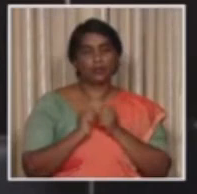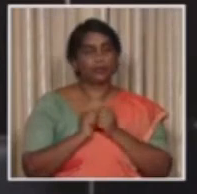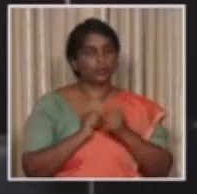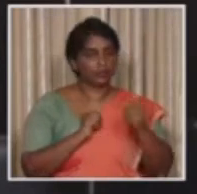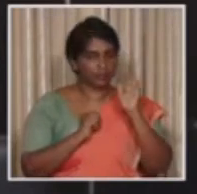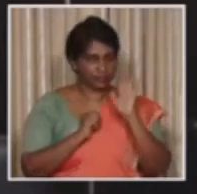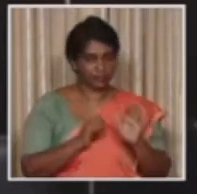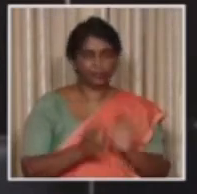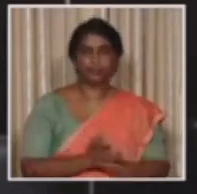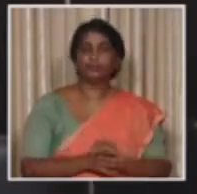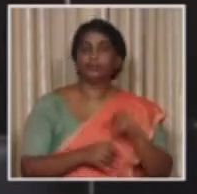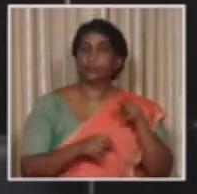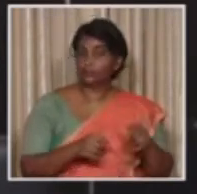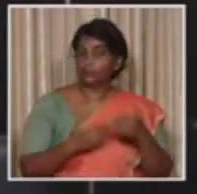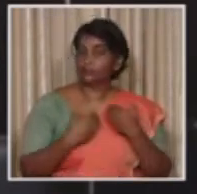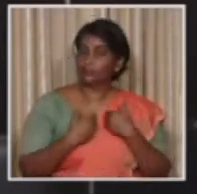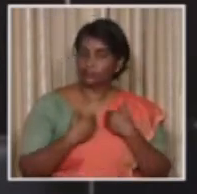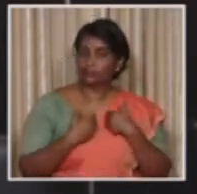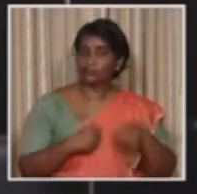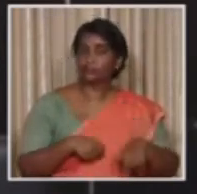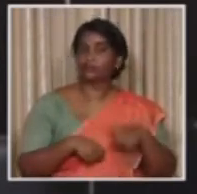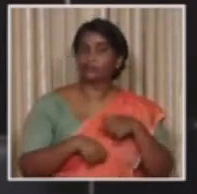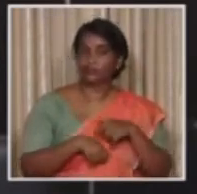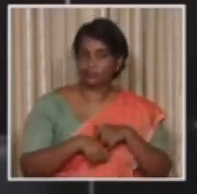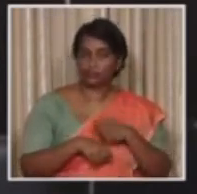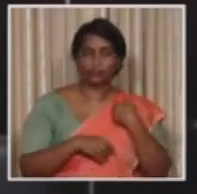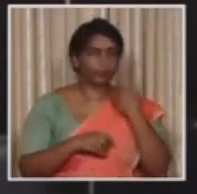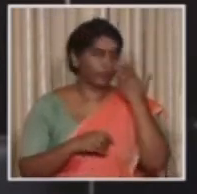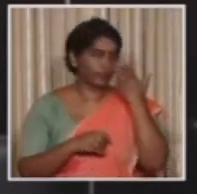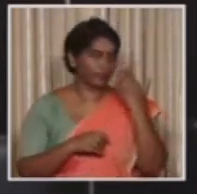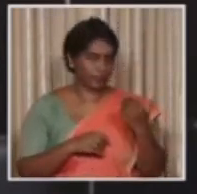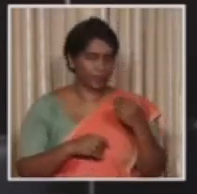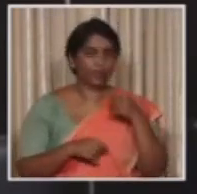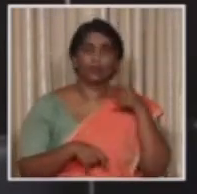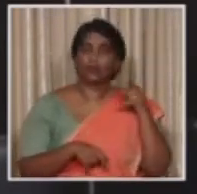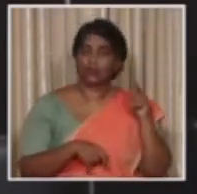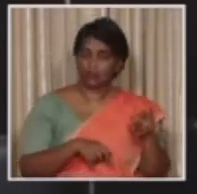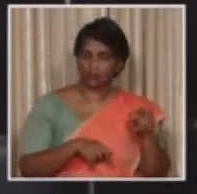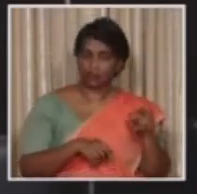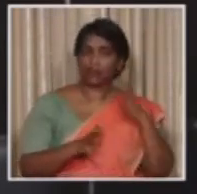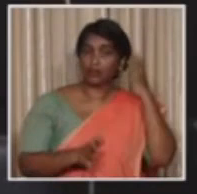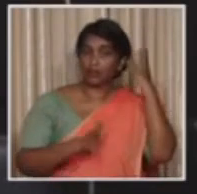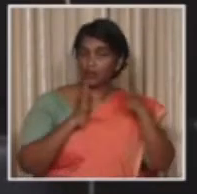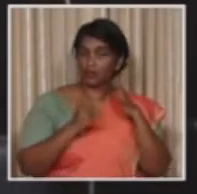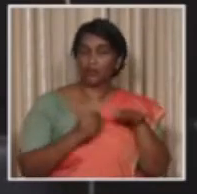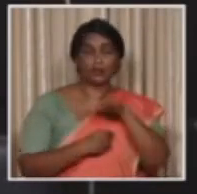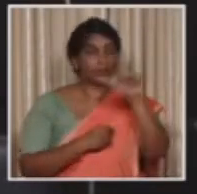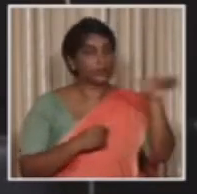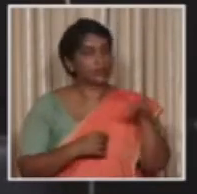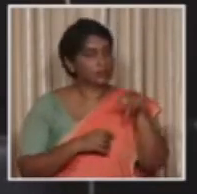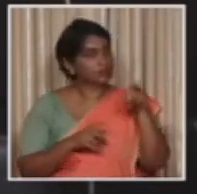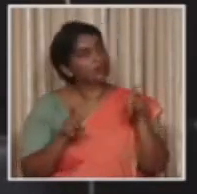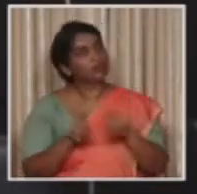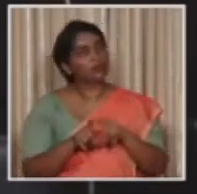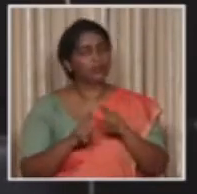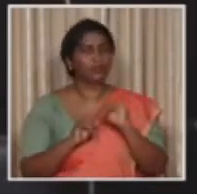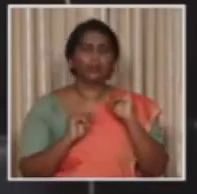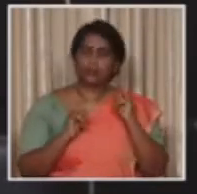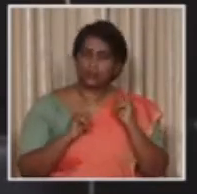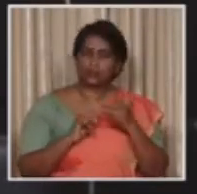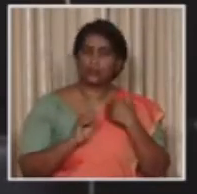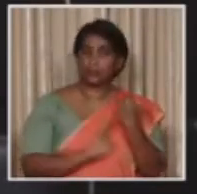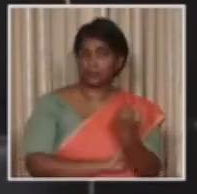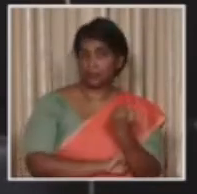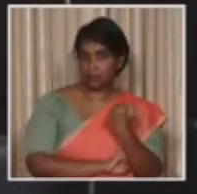අවස්ථාවේදී පෙනී හිටියා. ඉතින් අපි මේ අවස්ථාවේදී දකිනවා මේ ගෝලීය ප්‍රජාව තුළ ඒ වගේම යම්